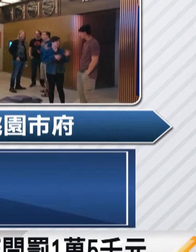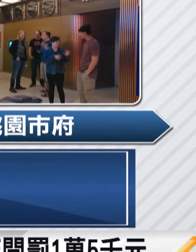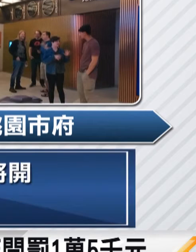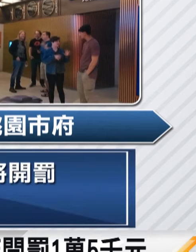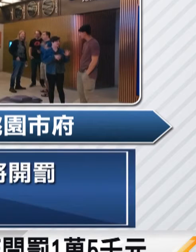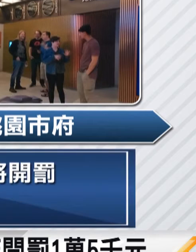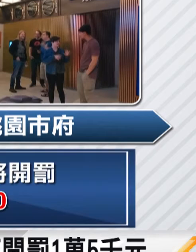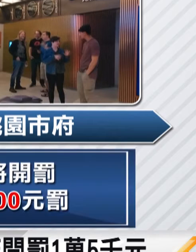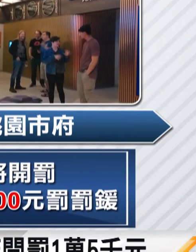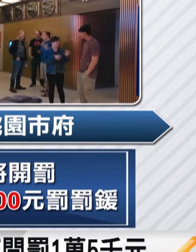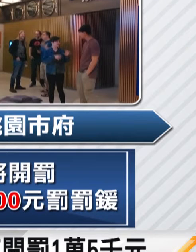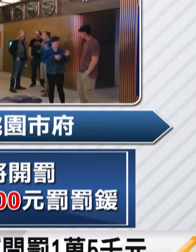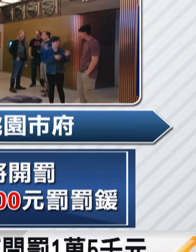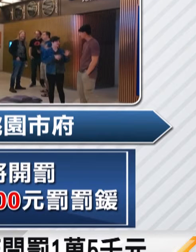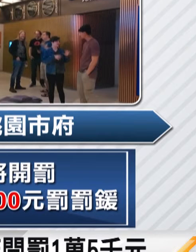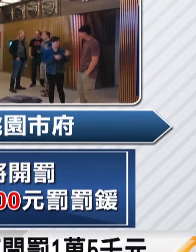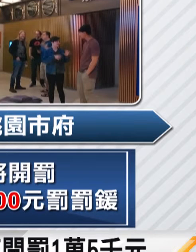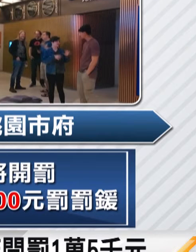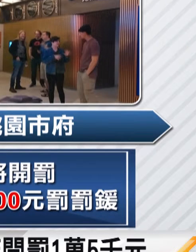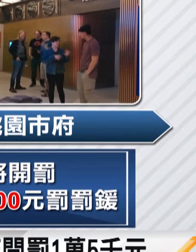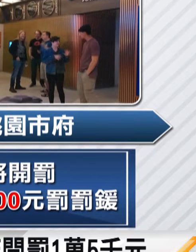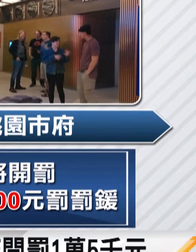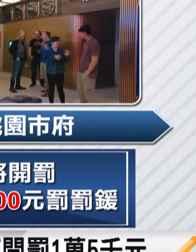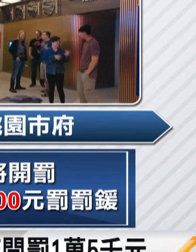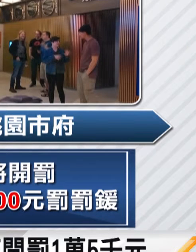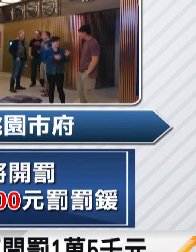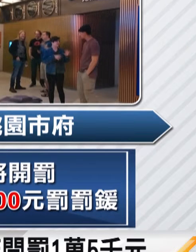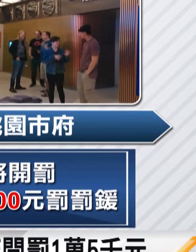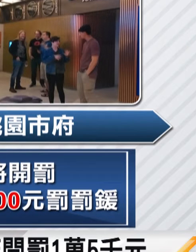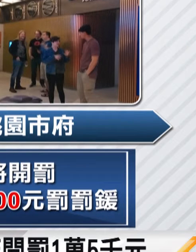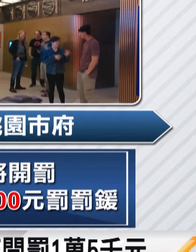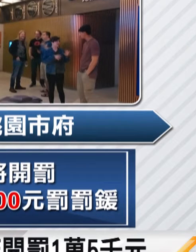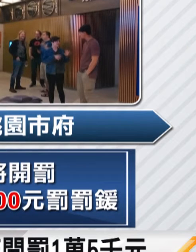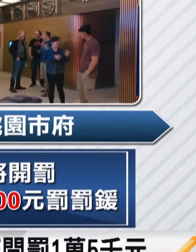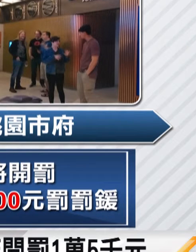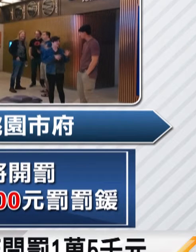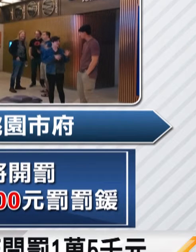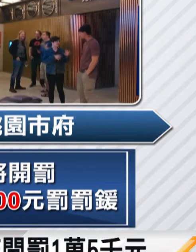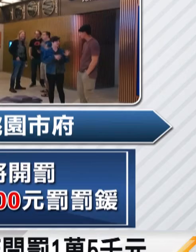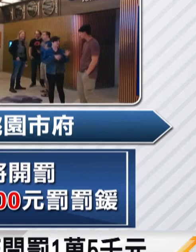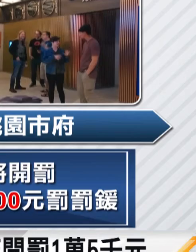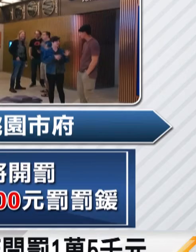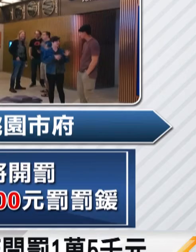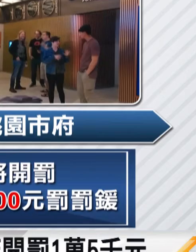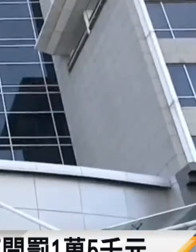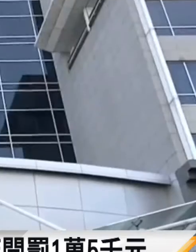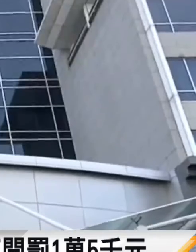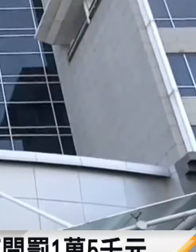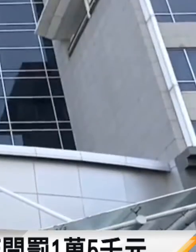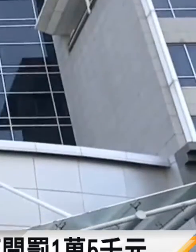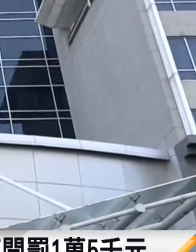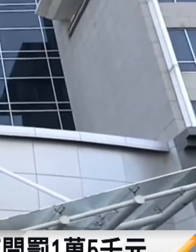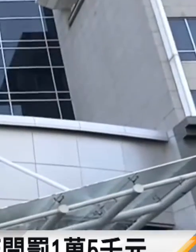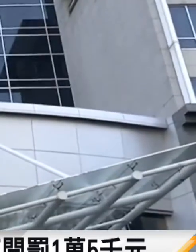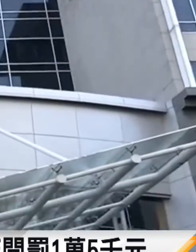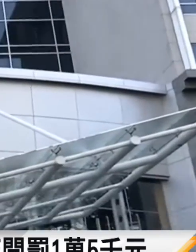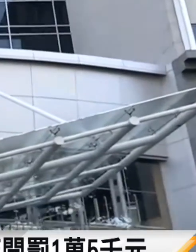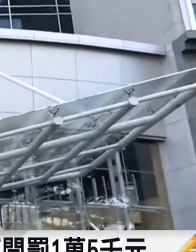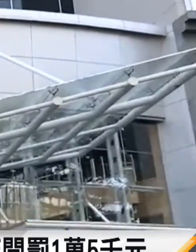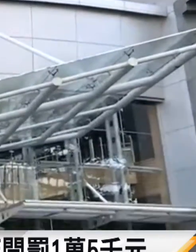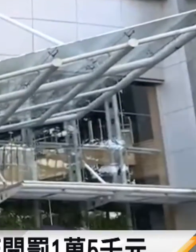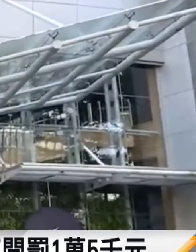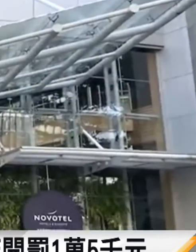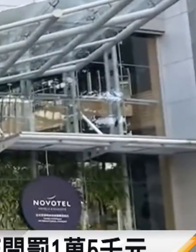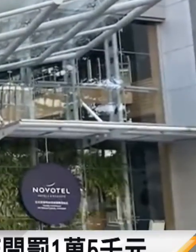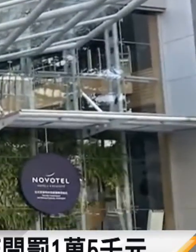开罚，最高却只处15000块，还说事前不知情，推给中央。到底诺富特饭店